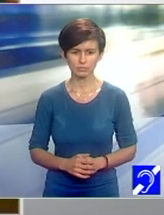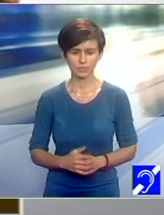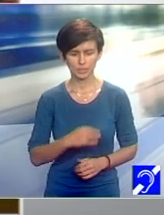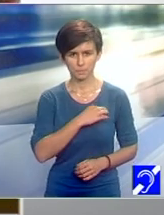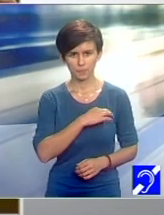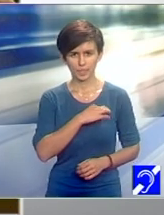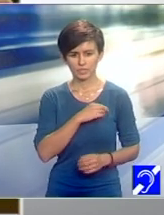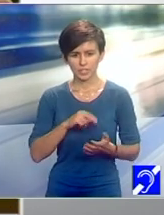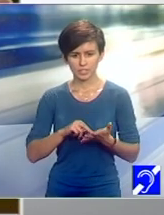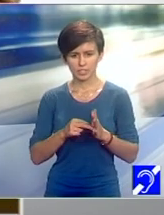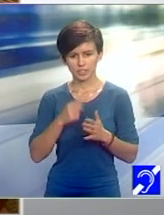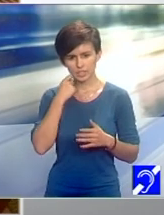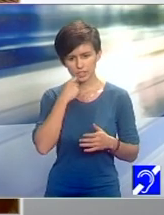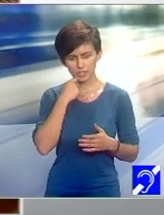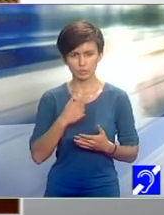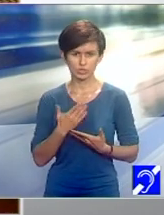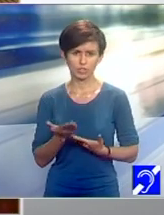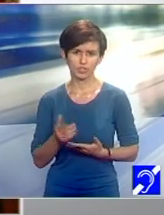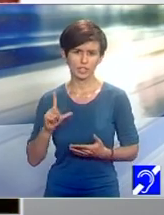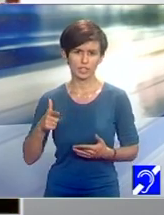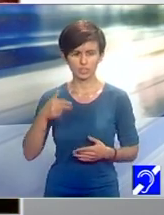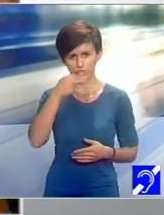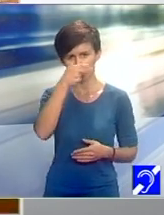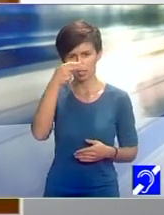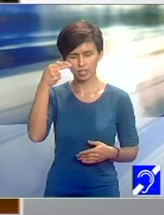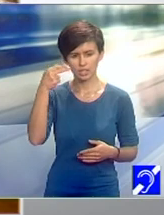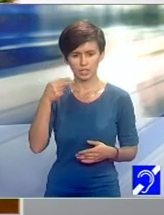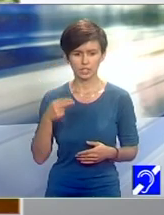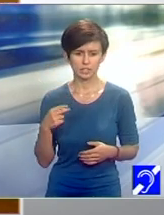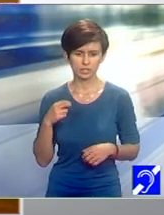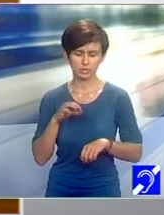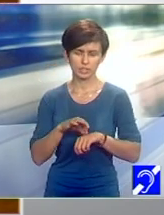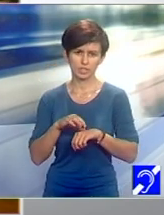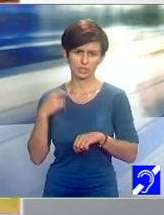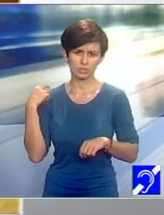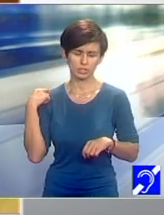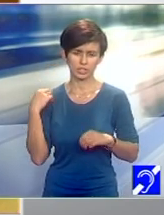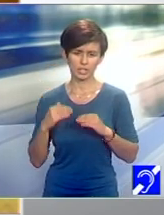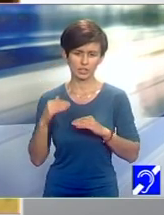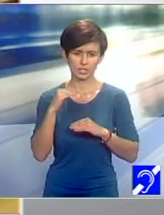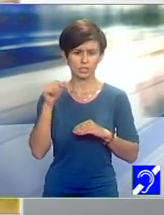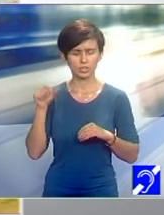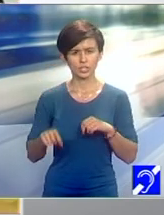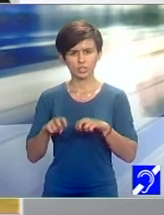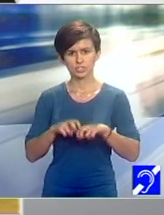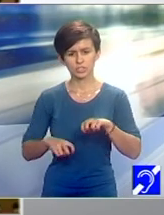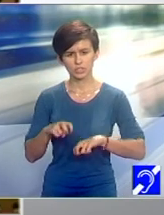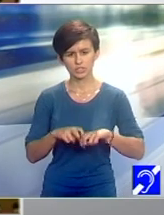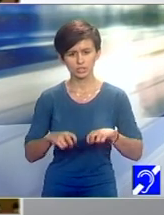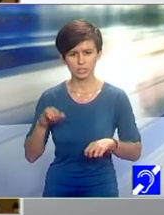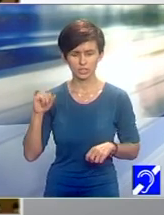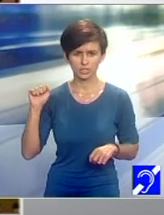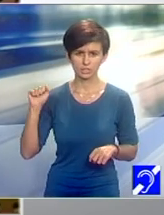Universitatea Tehnică Cluj a conferit cel de-al doilea titlu de doctor honoris causa unui savant de la Universitatea Ben Gurion din